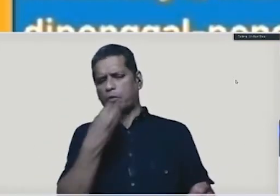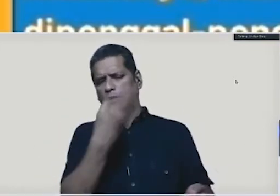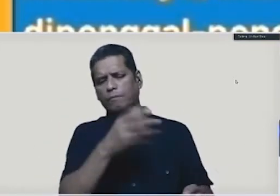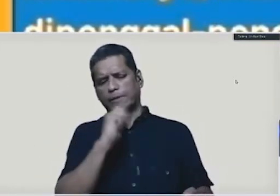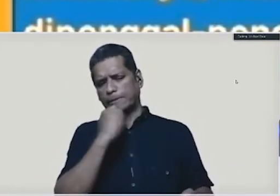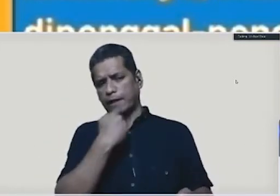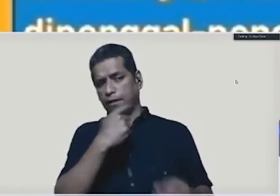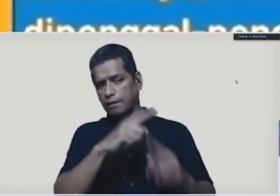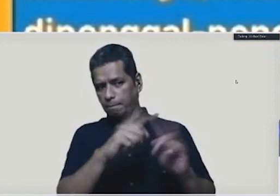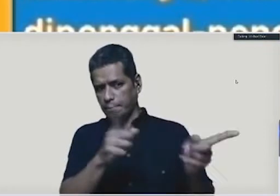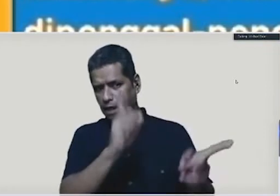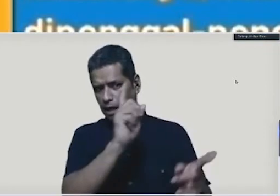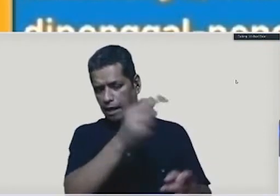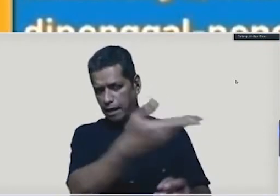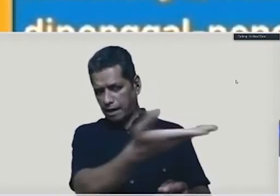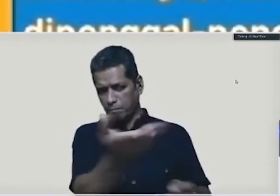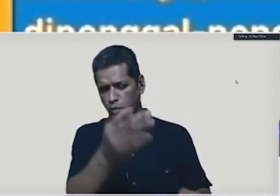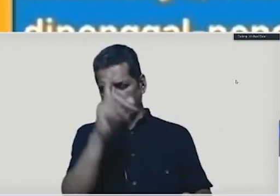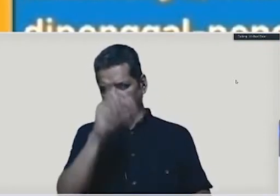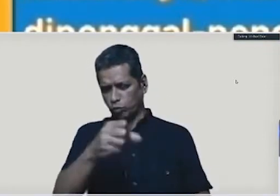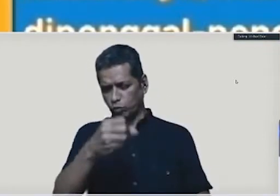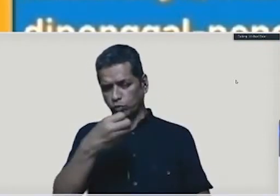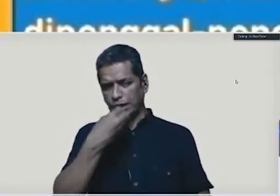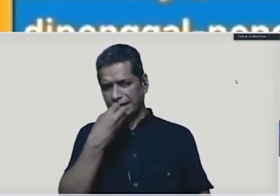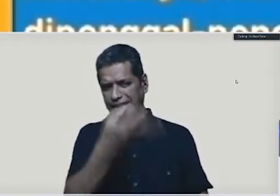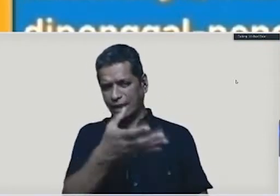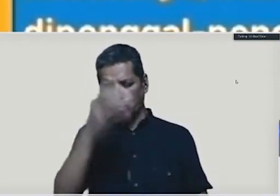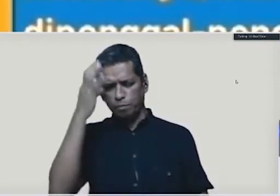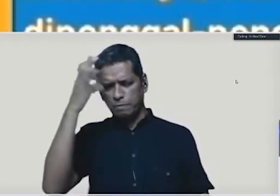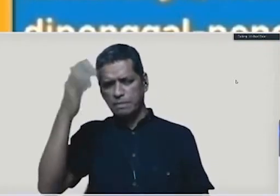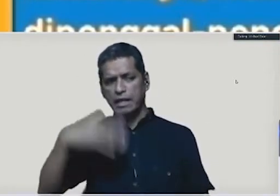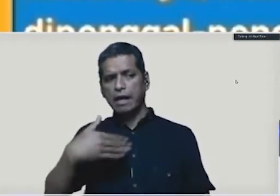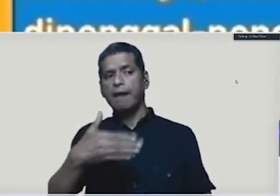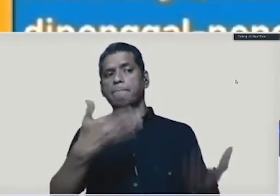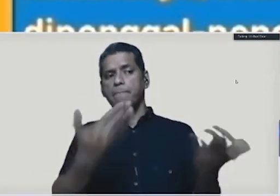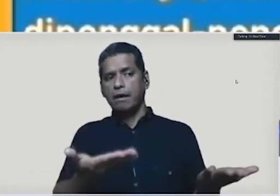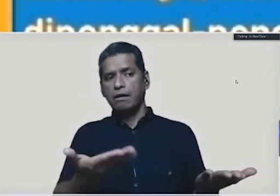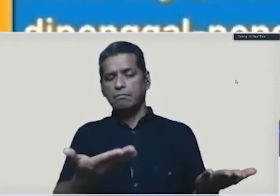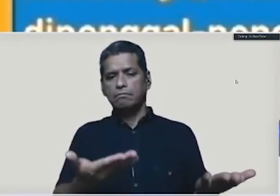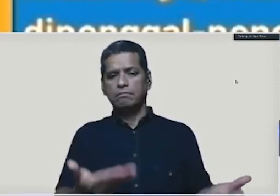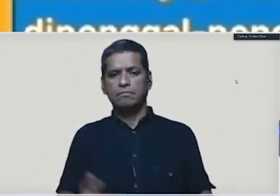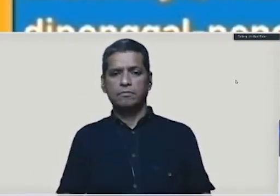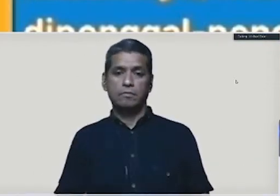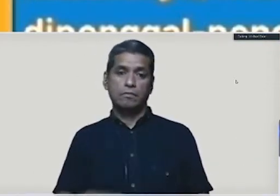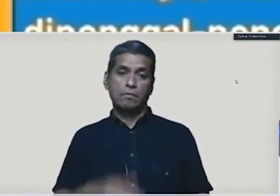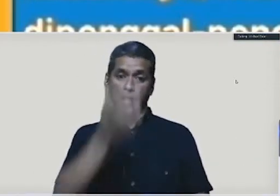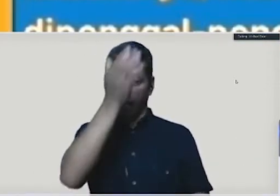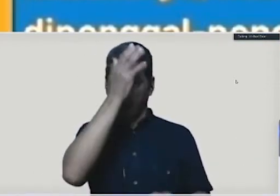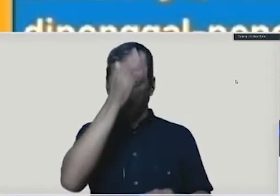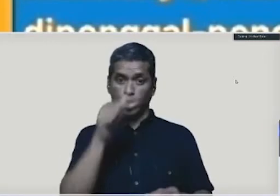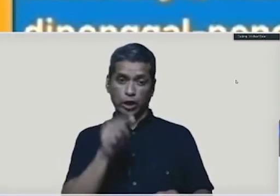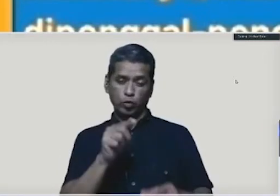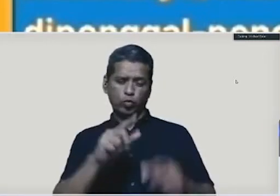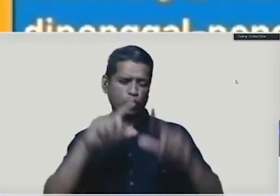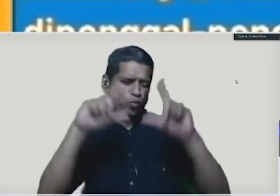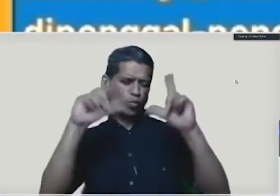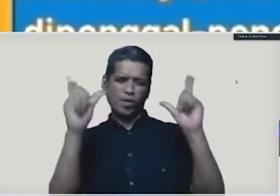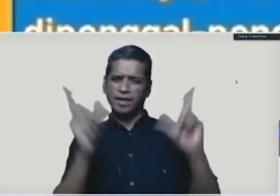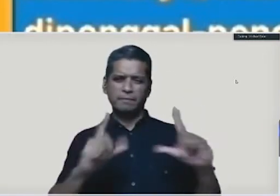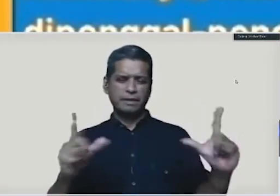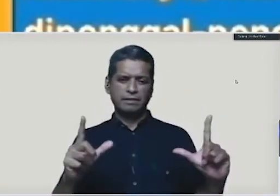sangatlah luar biasa Raja nebukadnezar ini dia betul-betul